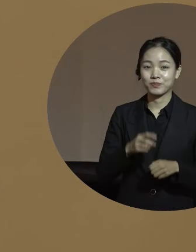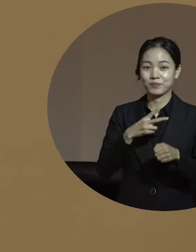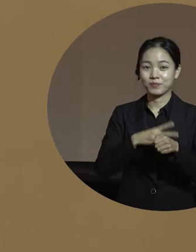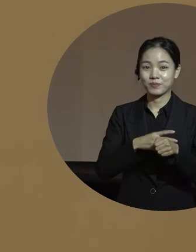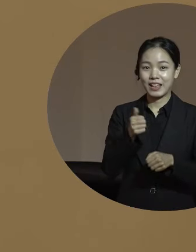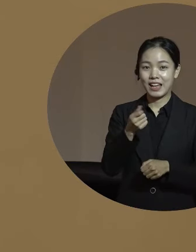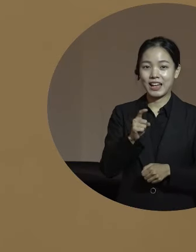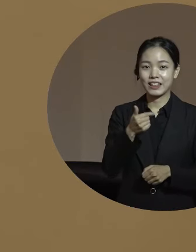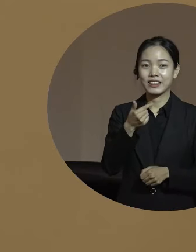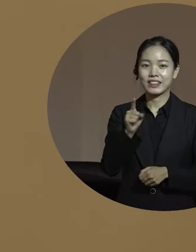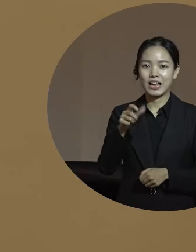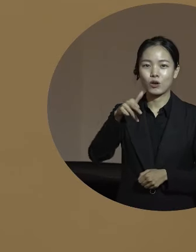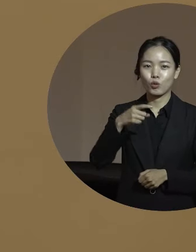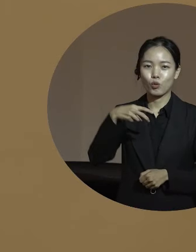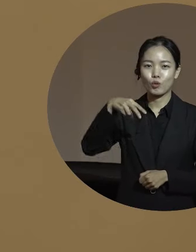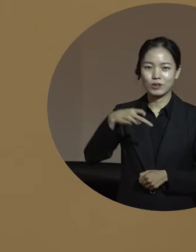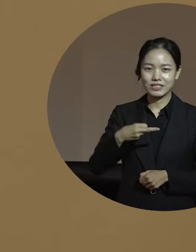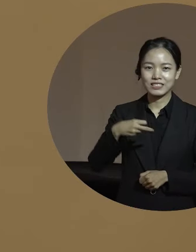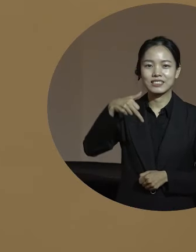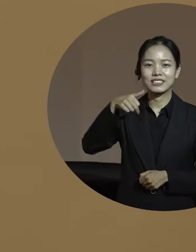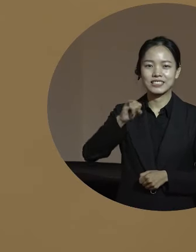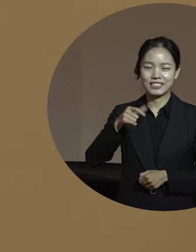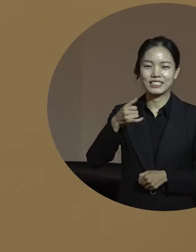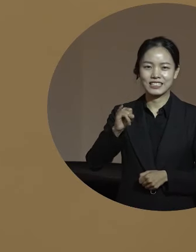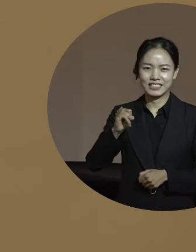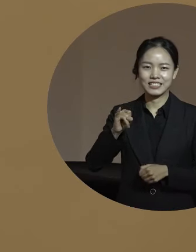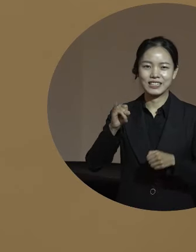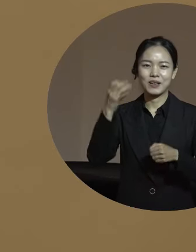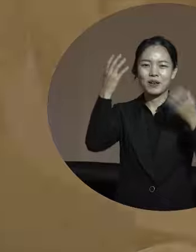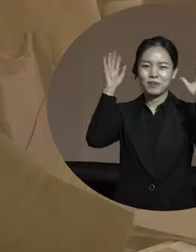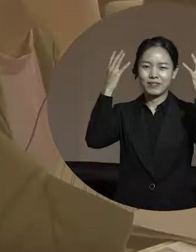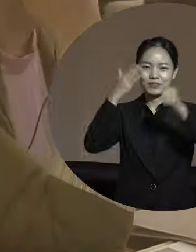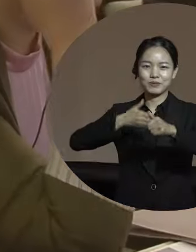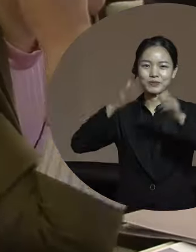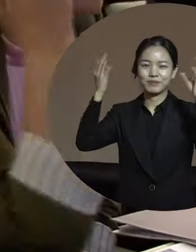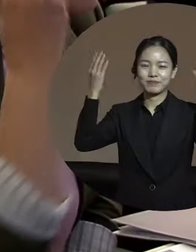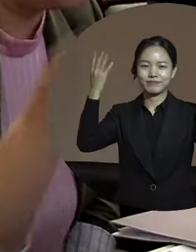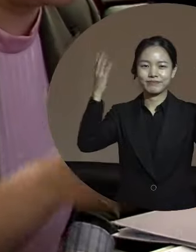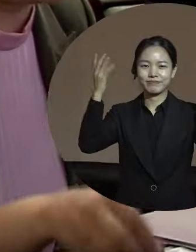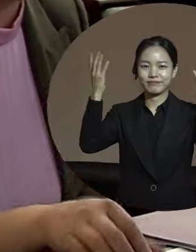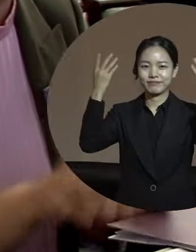한나 코스키미에스님께 뜨거운 박수 부탁드리겠습니다.